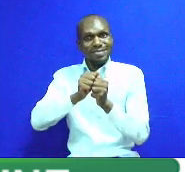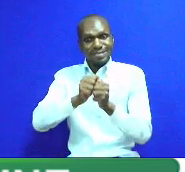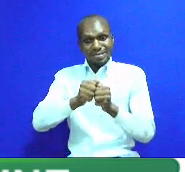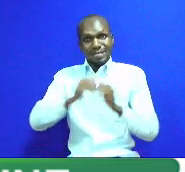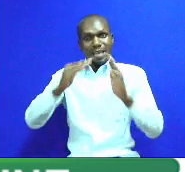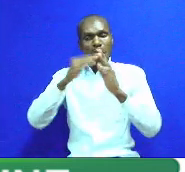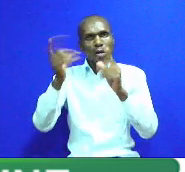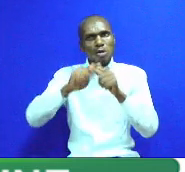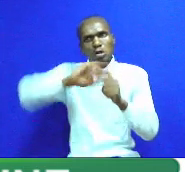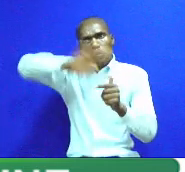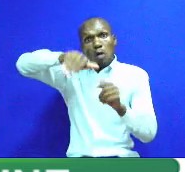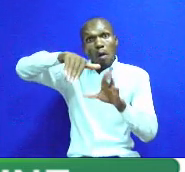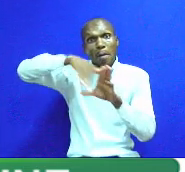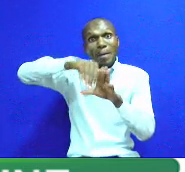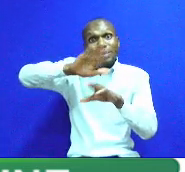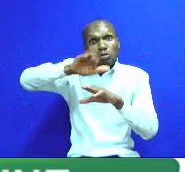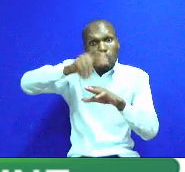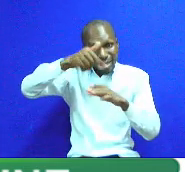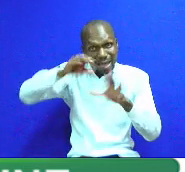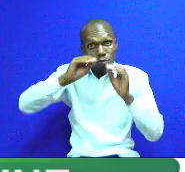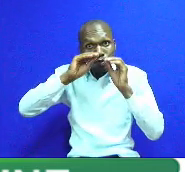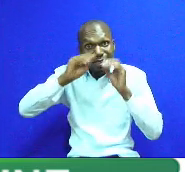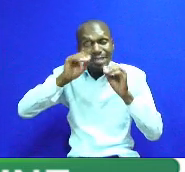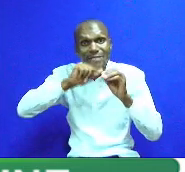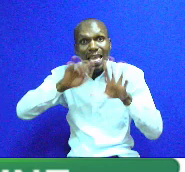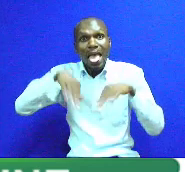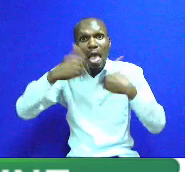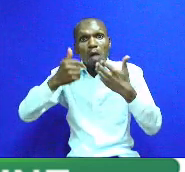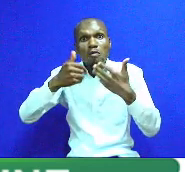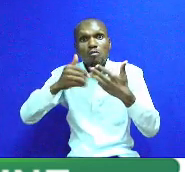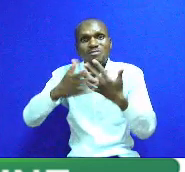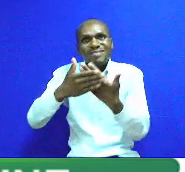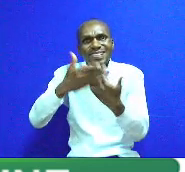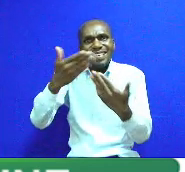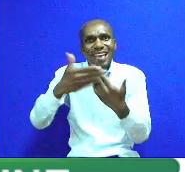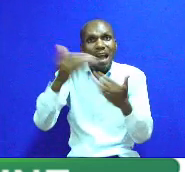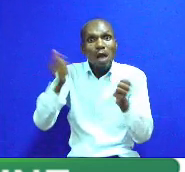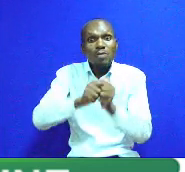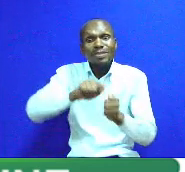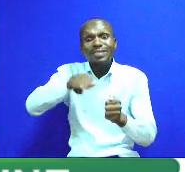Wote wataitwa ili kujifundisha jinsi ya kukabiliana na hili donda sugu.